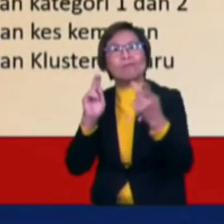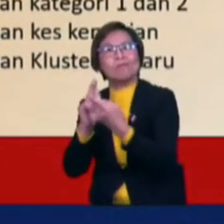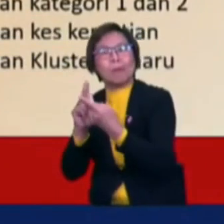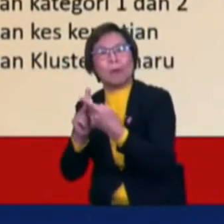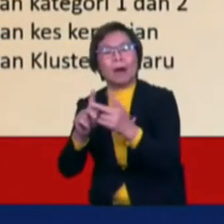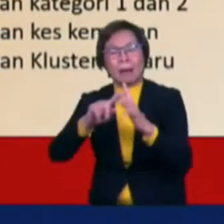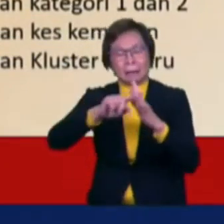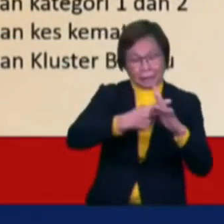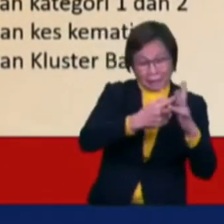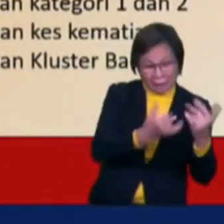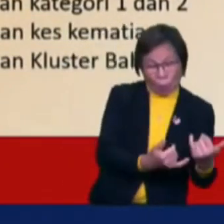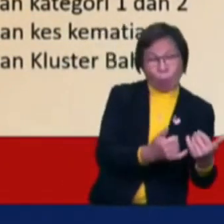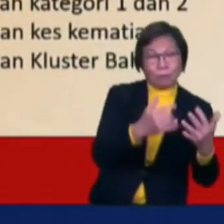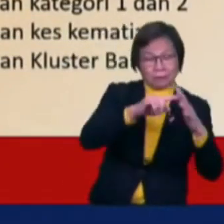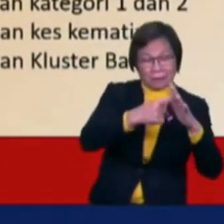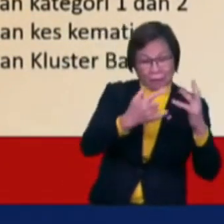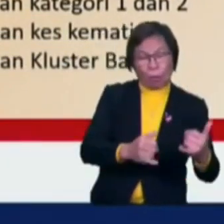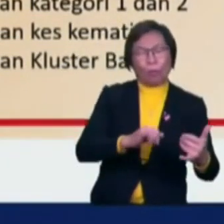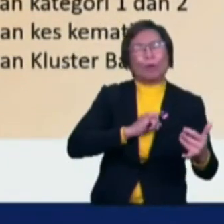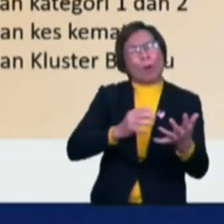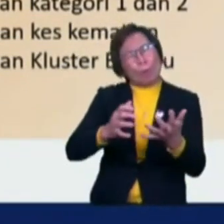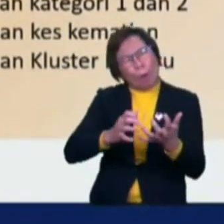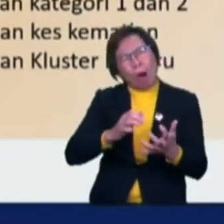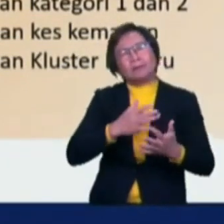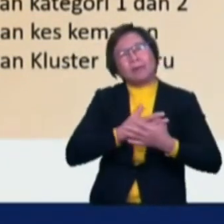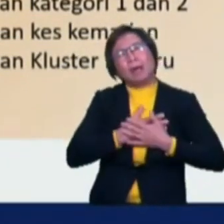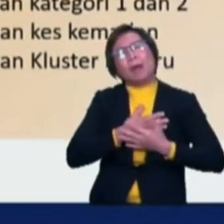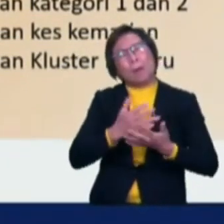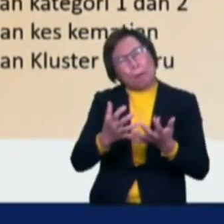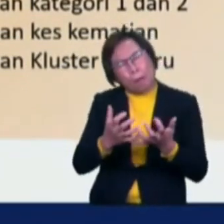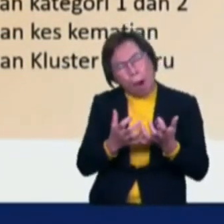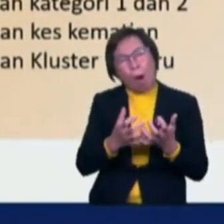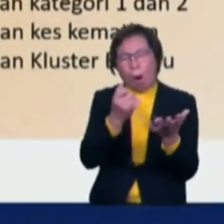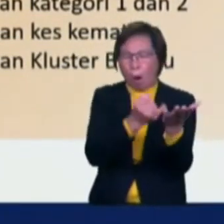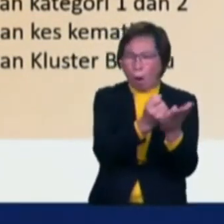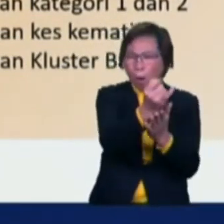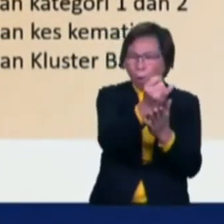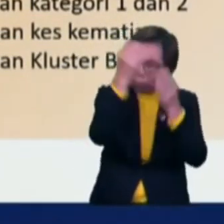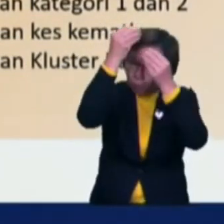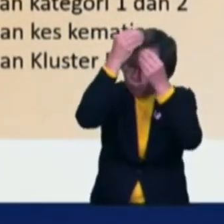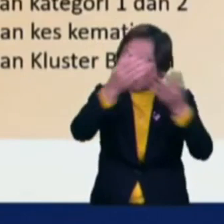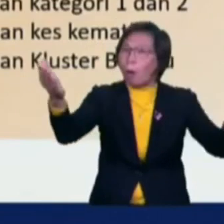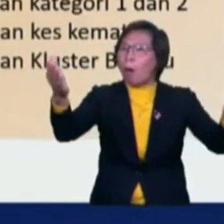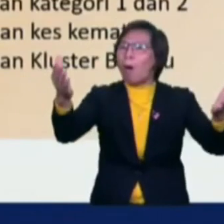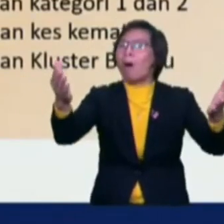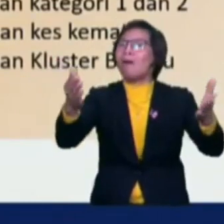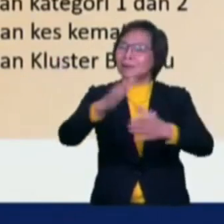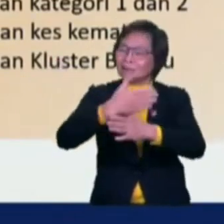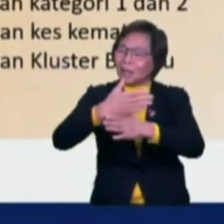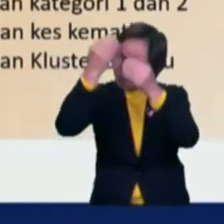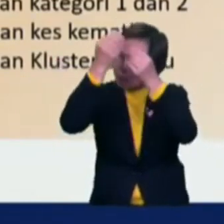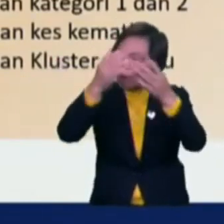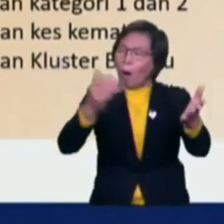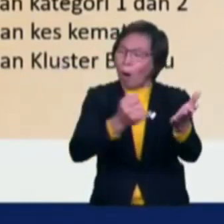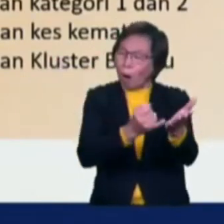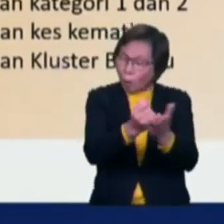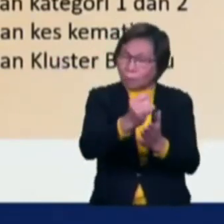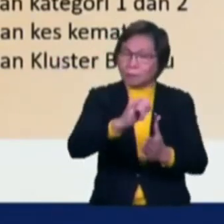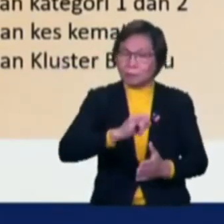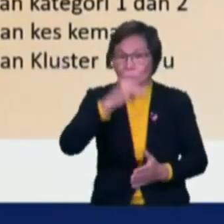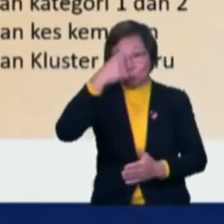ini, seiring dengan hasrat saya untuk lebih telus dalam perkongsian maklumat dan untuk